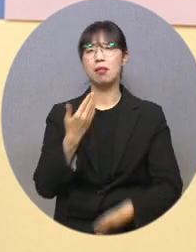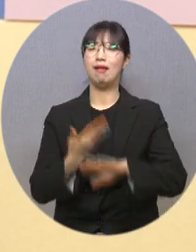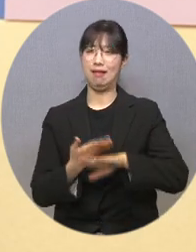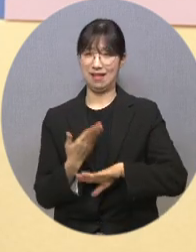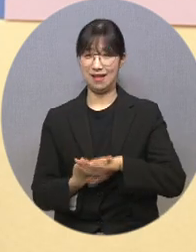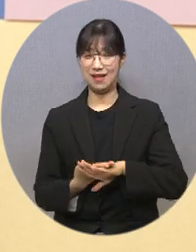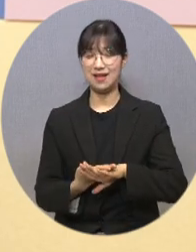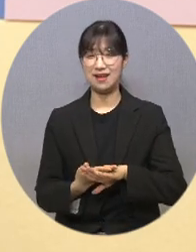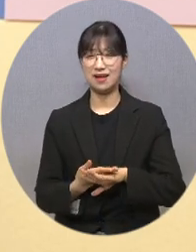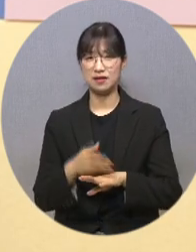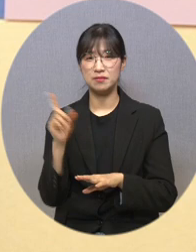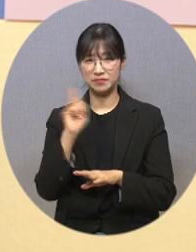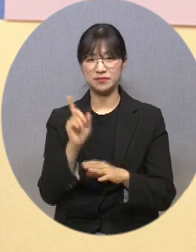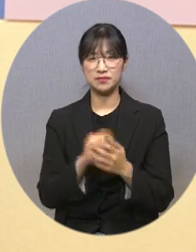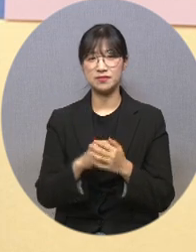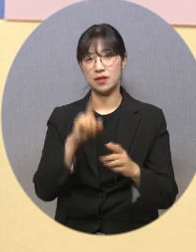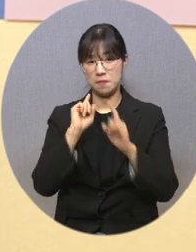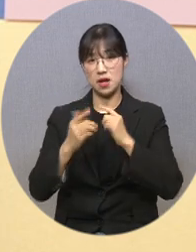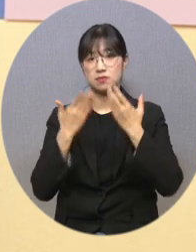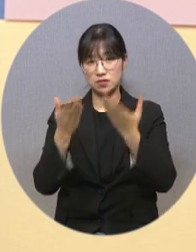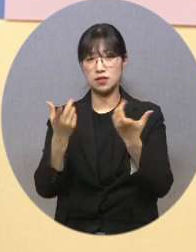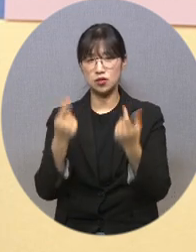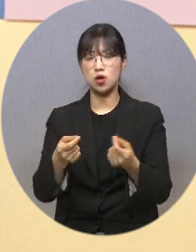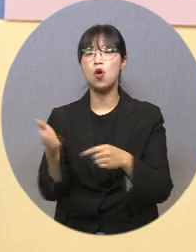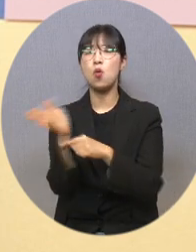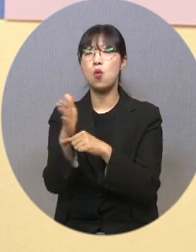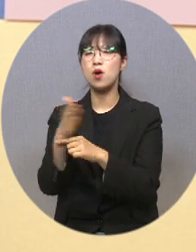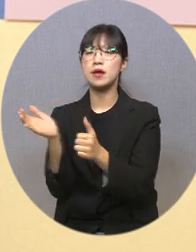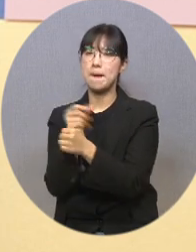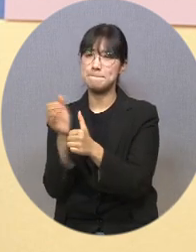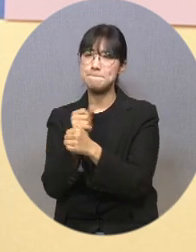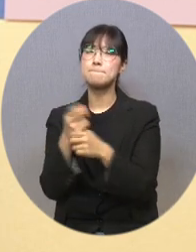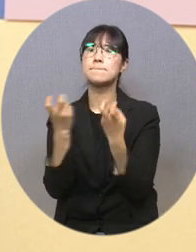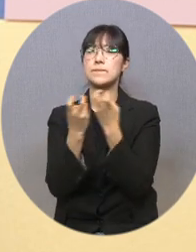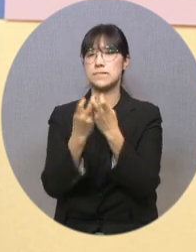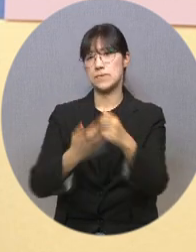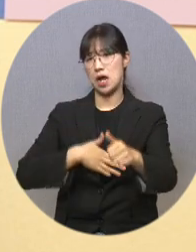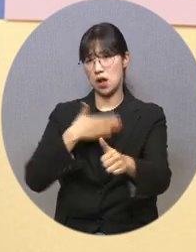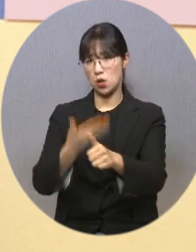네. 그러니까 말씀드렸다시피 고기를 잡는 방법을 알려줘야 되는데